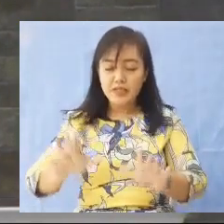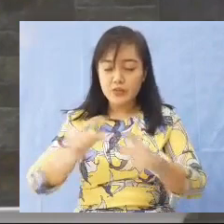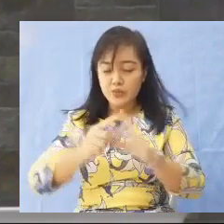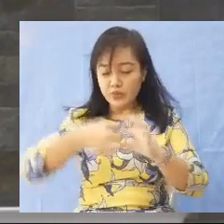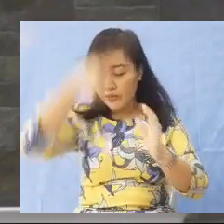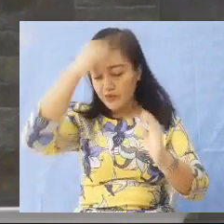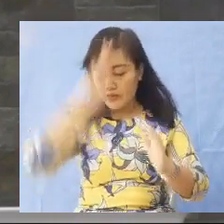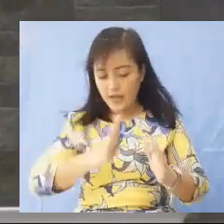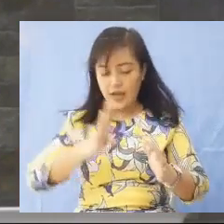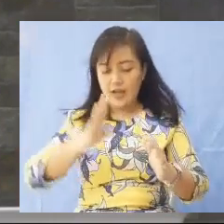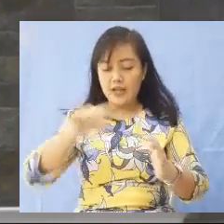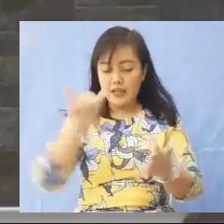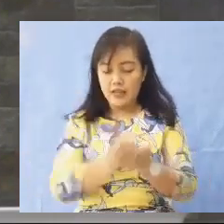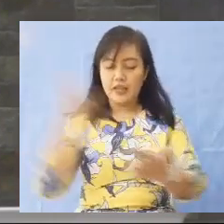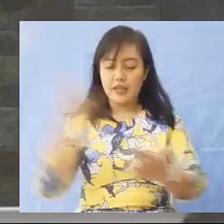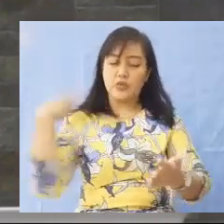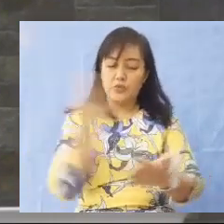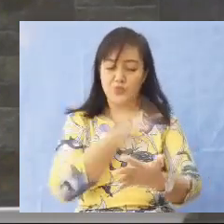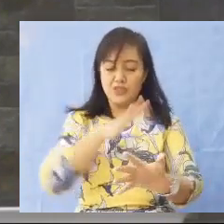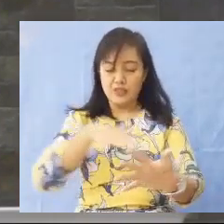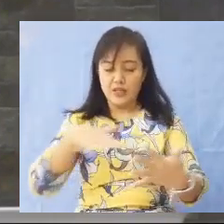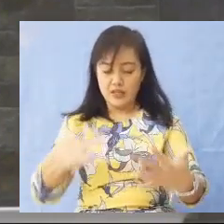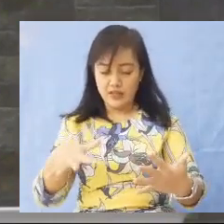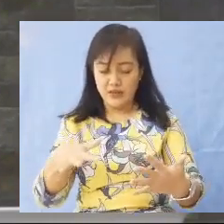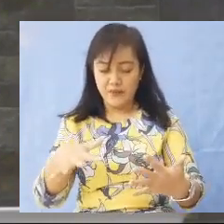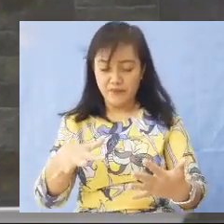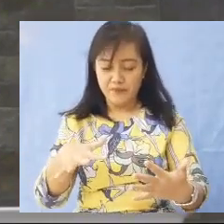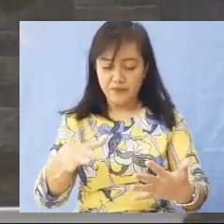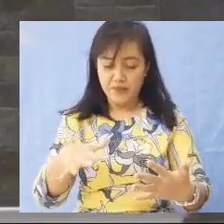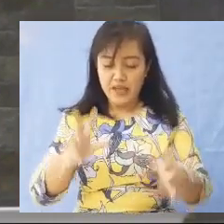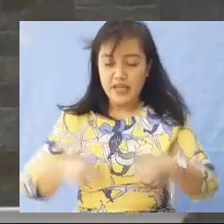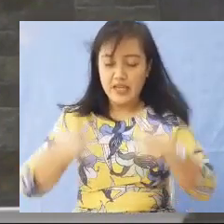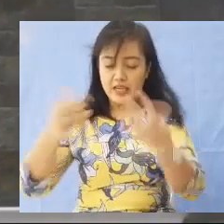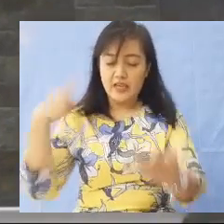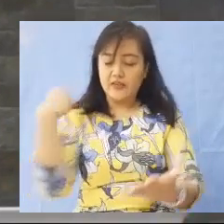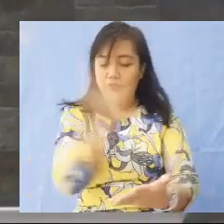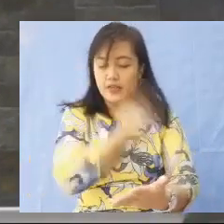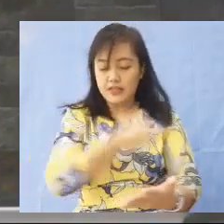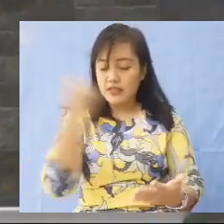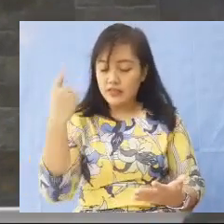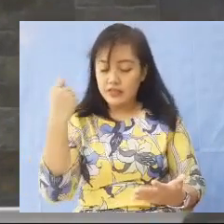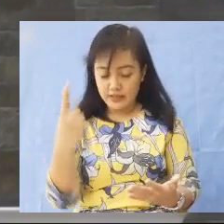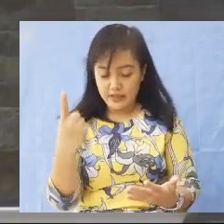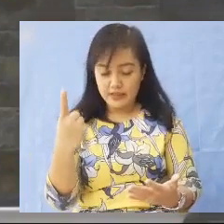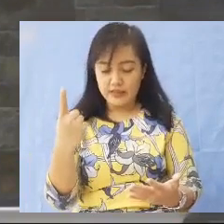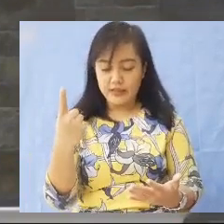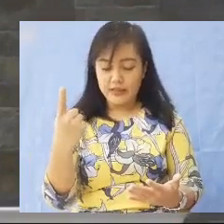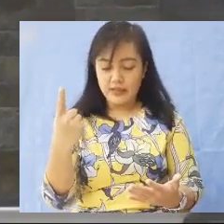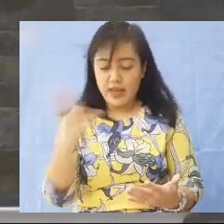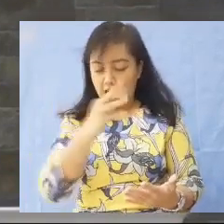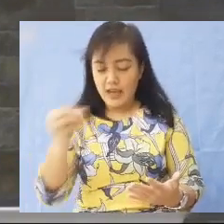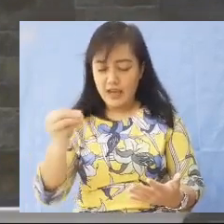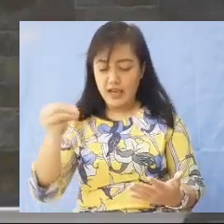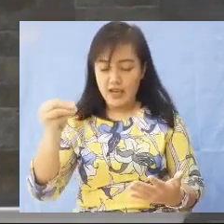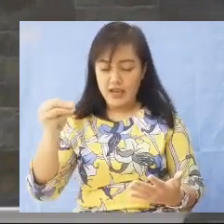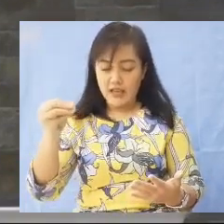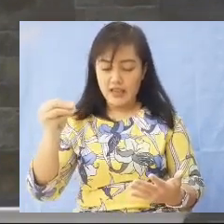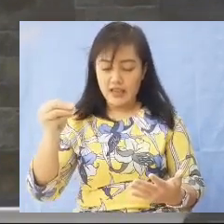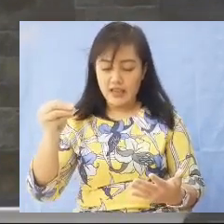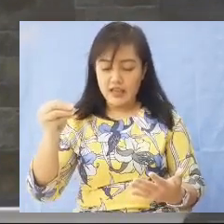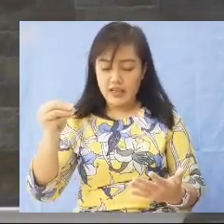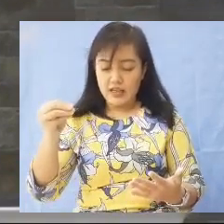binasa. Gabayan nyo po kami sa aming pag-aaral. Bigyan nyo po kami ng pangunawa. Maging nyo mga kapatiran po namin na nasa kanilang mga